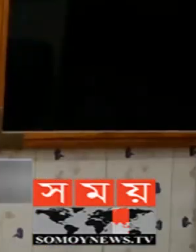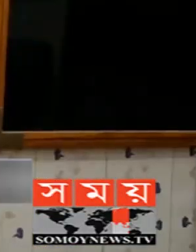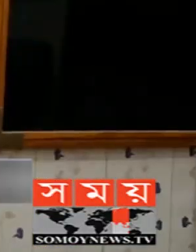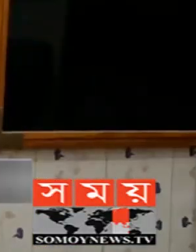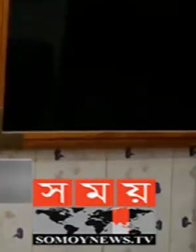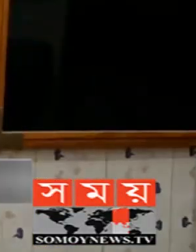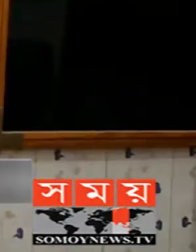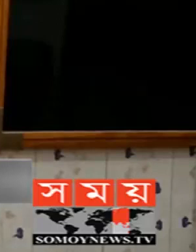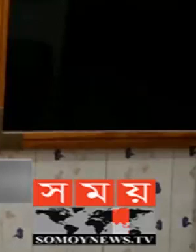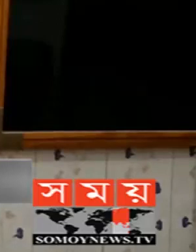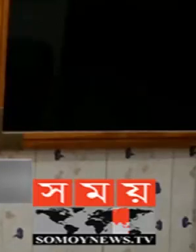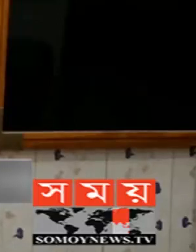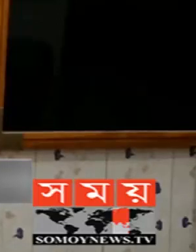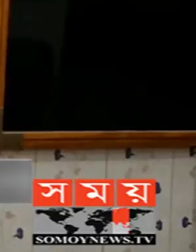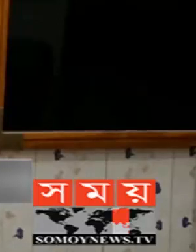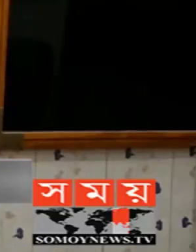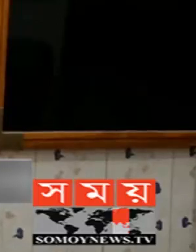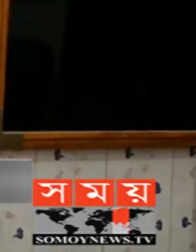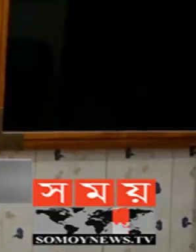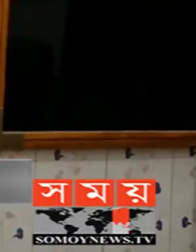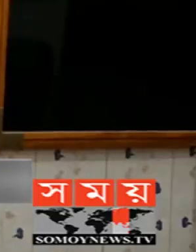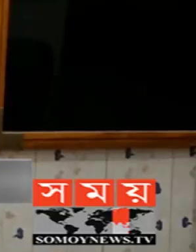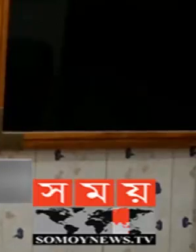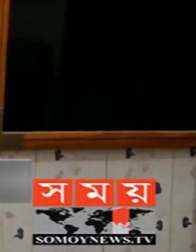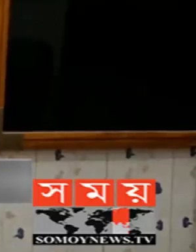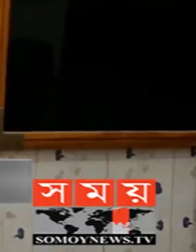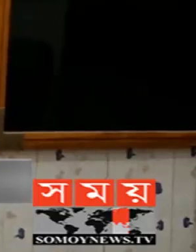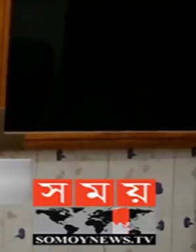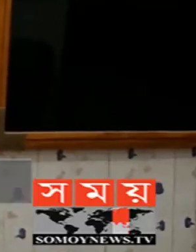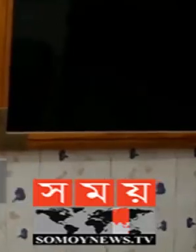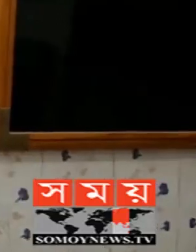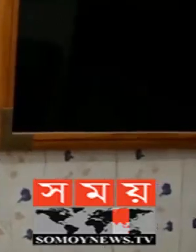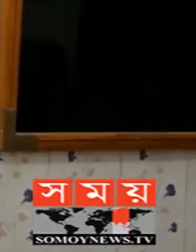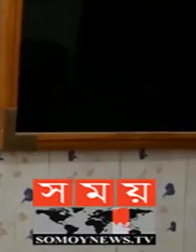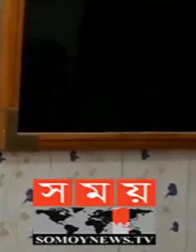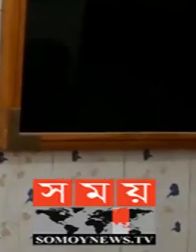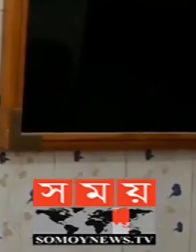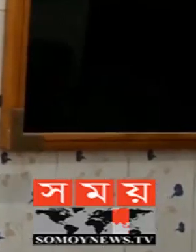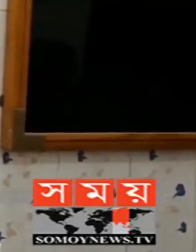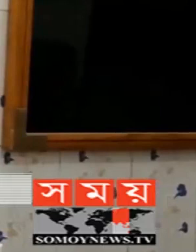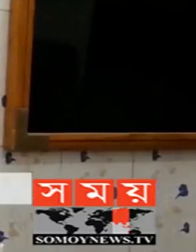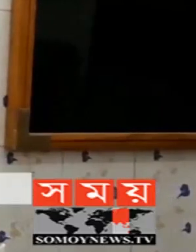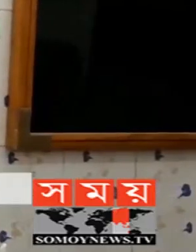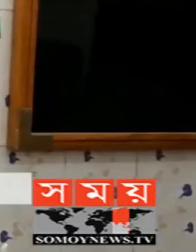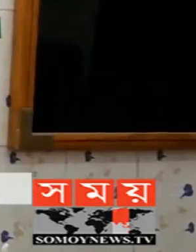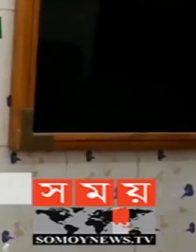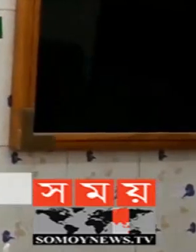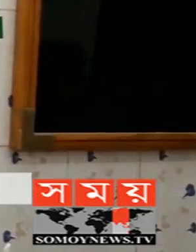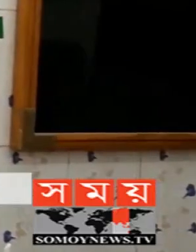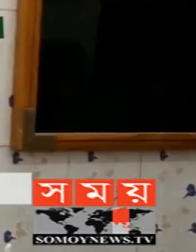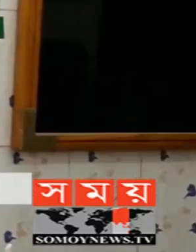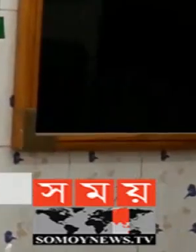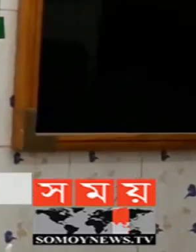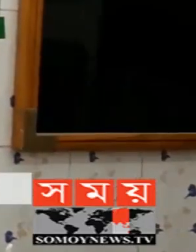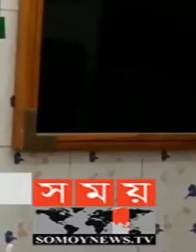বাধা ডেটের পরেও যেন তারা সংগ্রহ করে, এর আগে তো করবে না, এর যত পরে করবে ততই সেটা পরিপক্ক হবে, ভালো